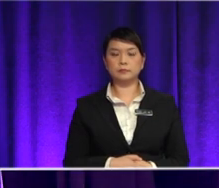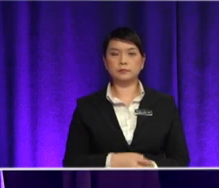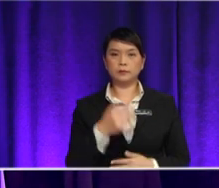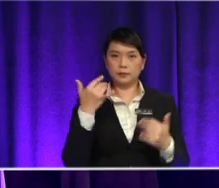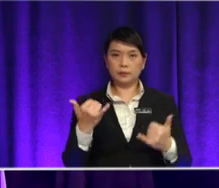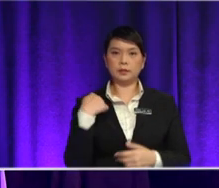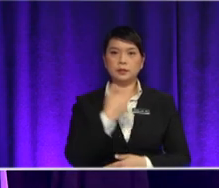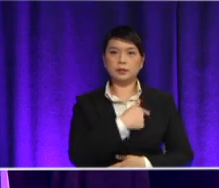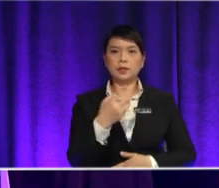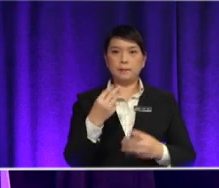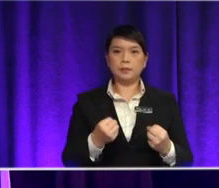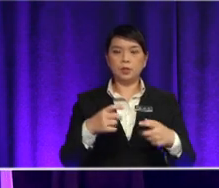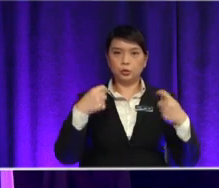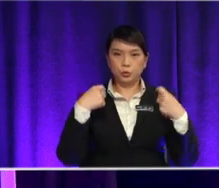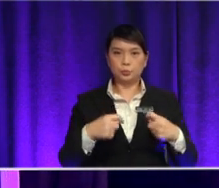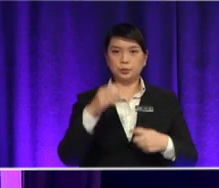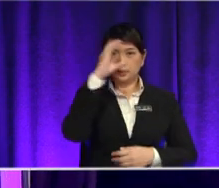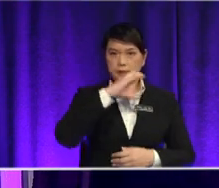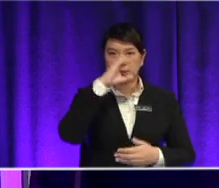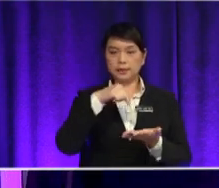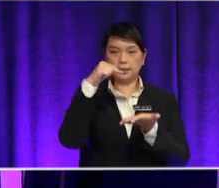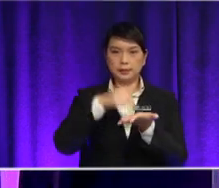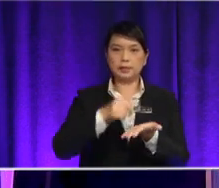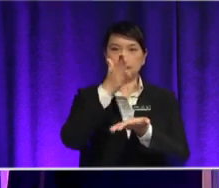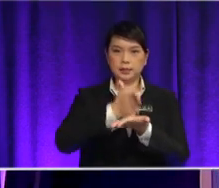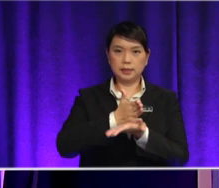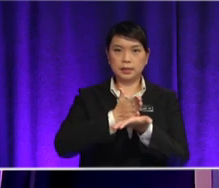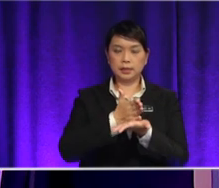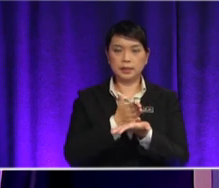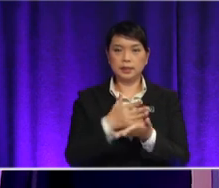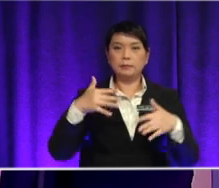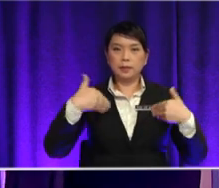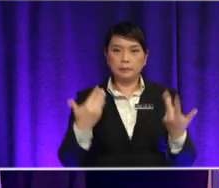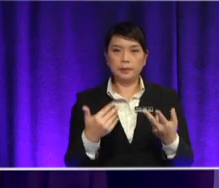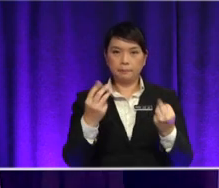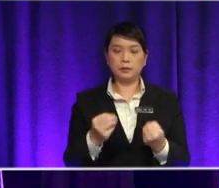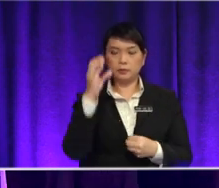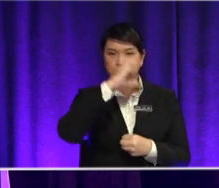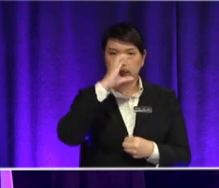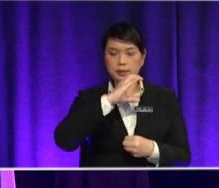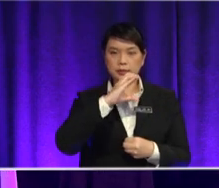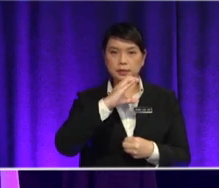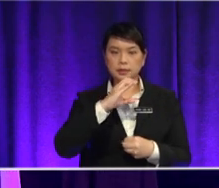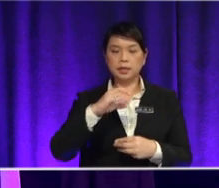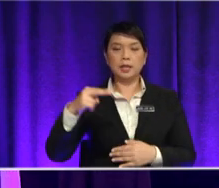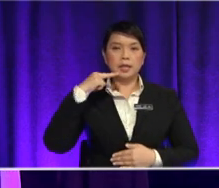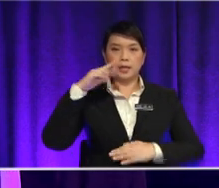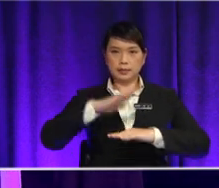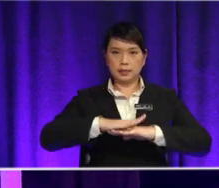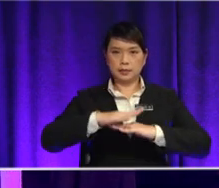cuba mencari titik tengah. Baik. Okey. Bagaimana nak mencari titik tengah? Had atas tambah had